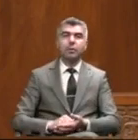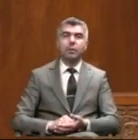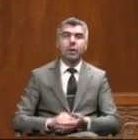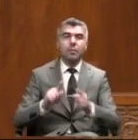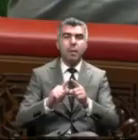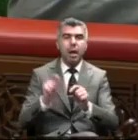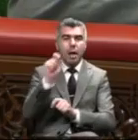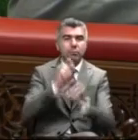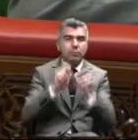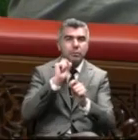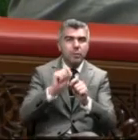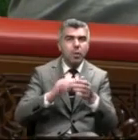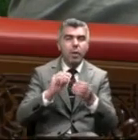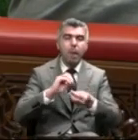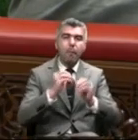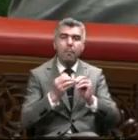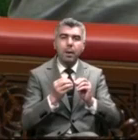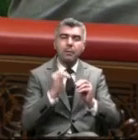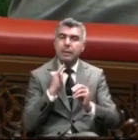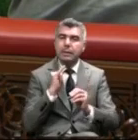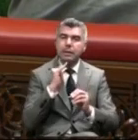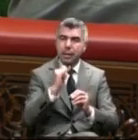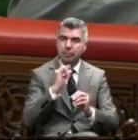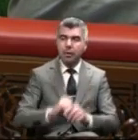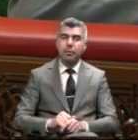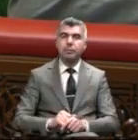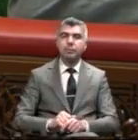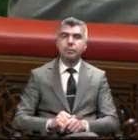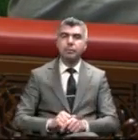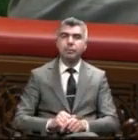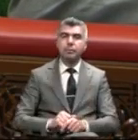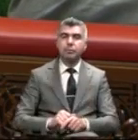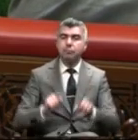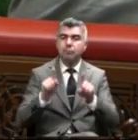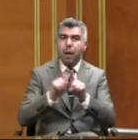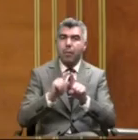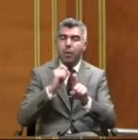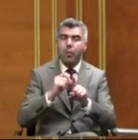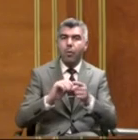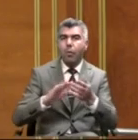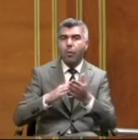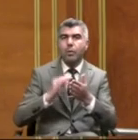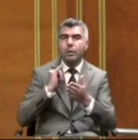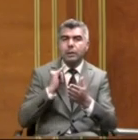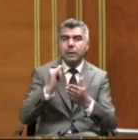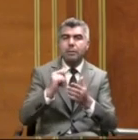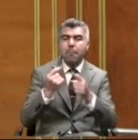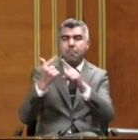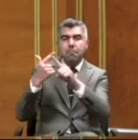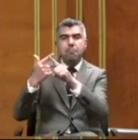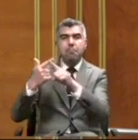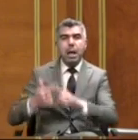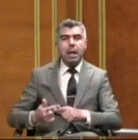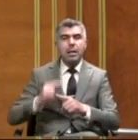لمعالجه الاشكاليه المستدامه والمرتبطه باستدامه الماليه المرتبطه